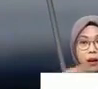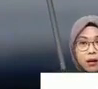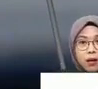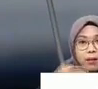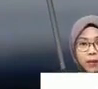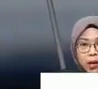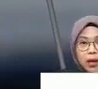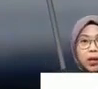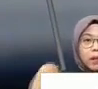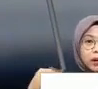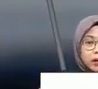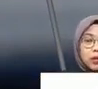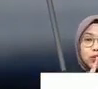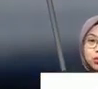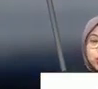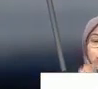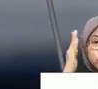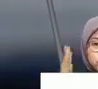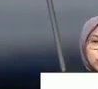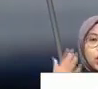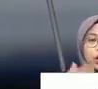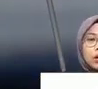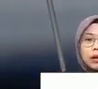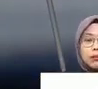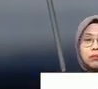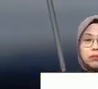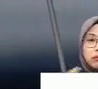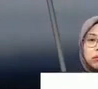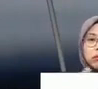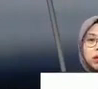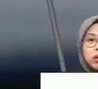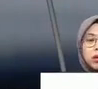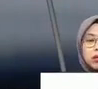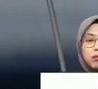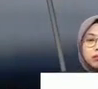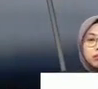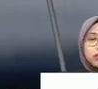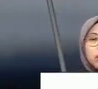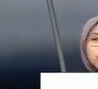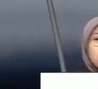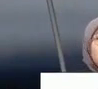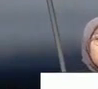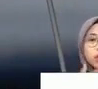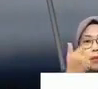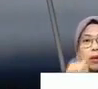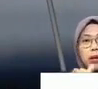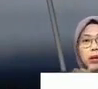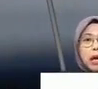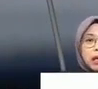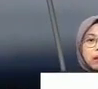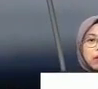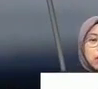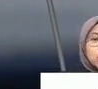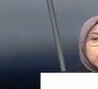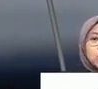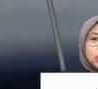minyak berbanding harga pasaran sebenarnya akan mengakibatkan risiko risiko ketulisan subsidi yang lebih tinggi disebabkan Titi